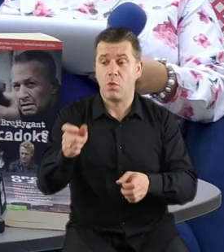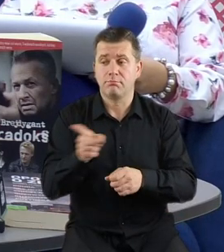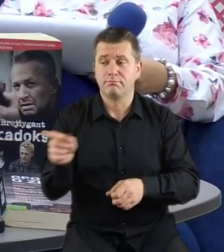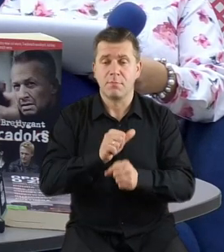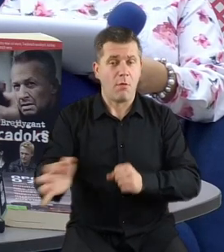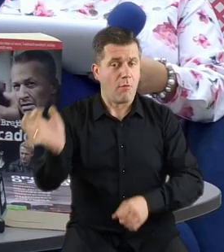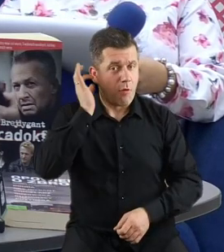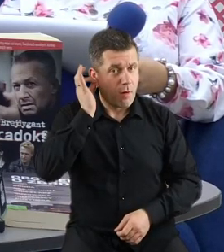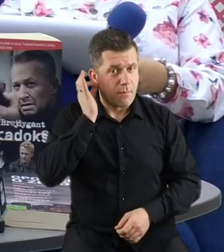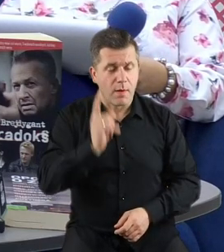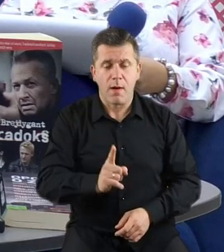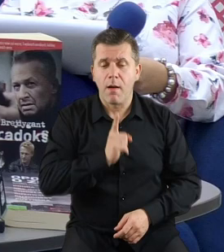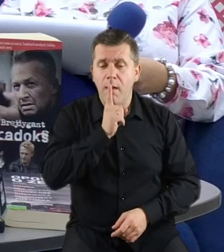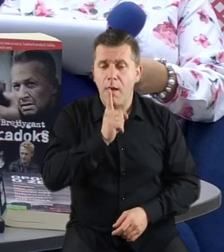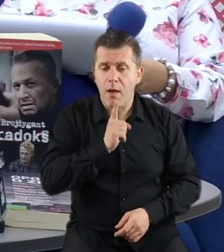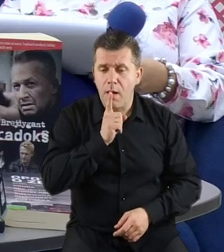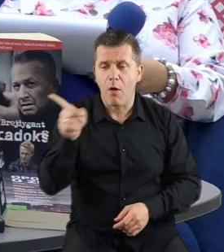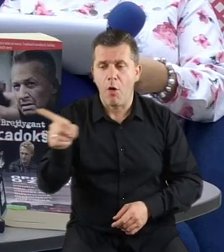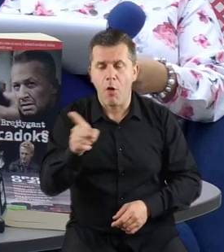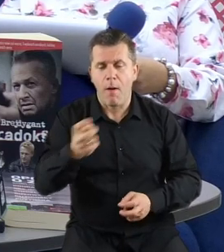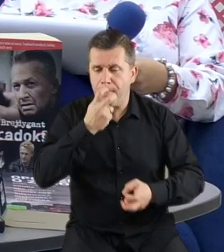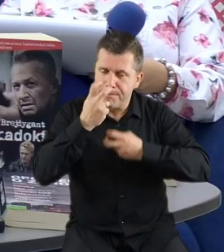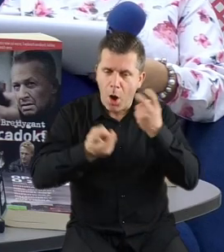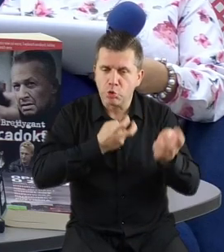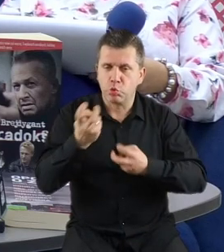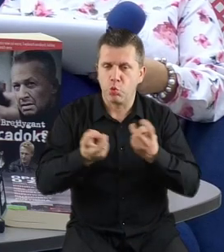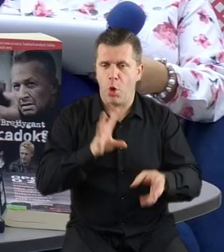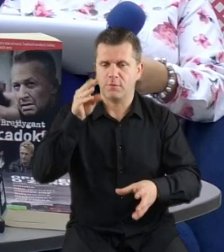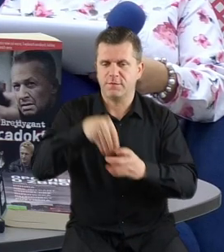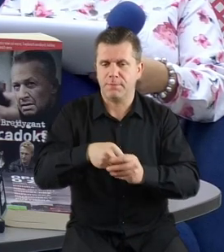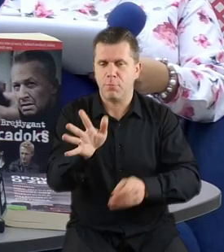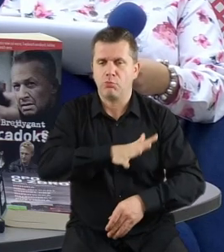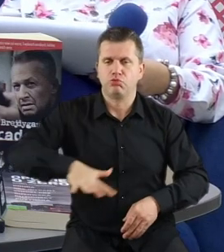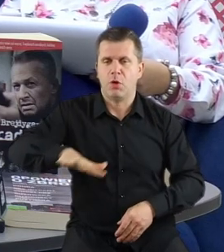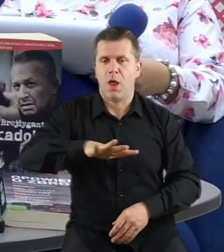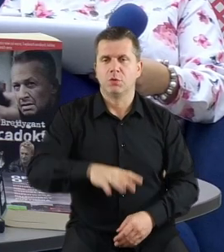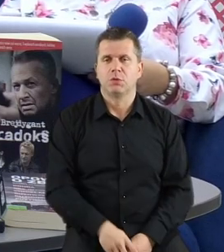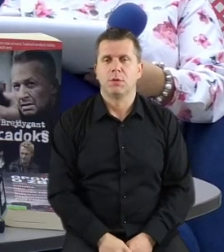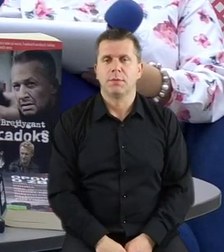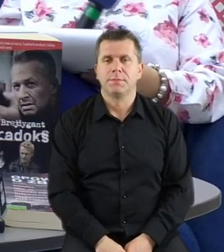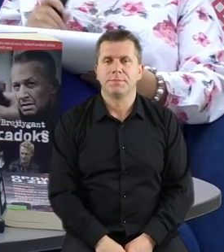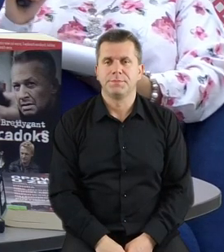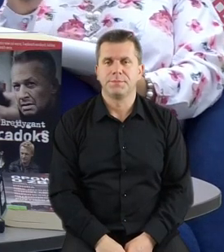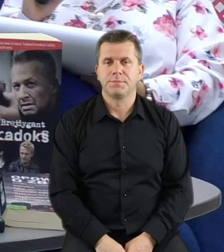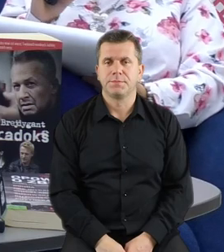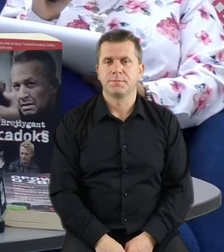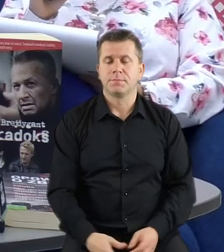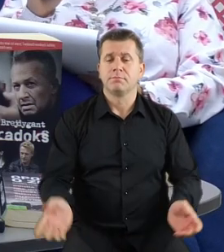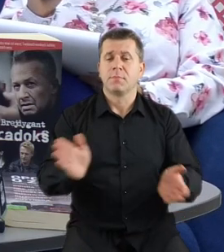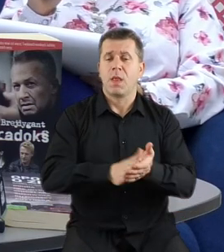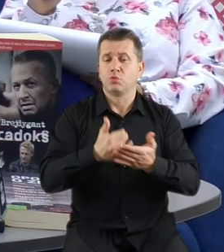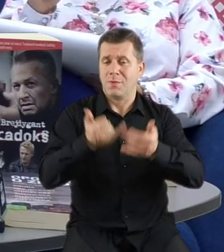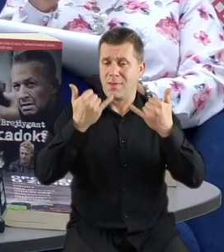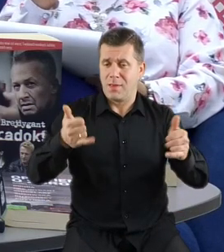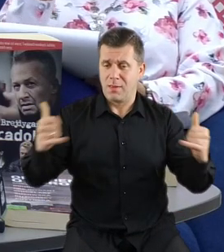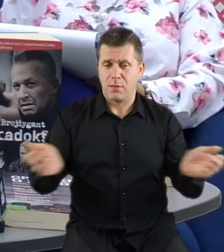to są kobiety religijne czy poszukujące w każdym razie w tym obszarze. W